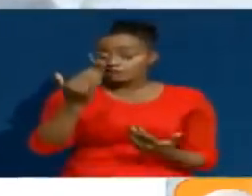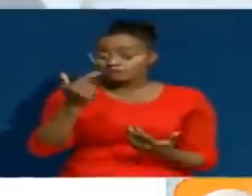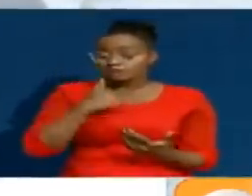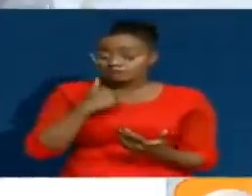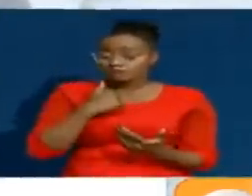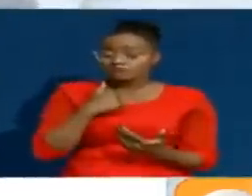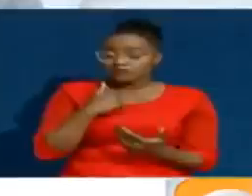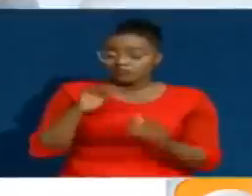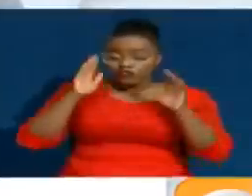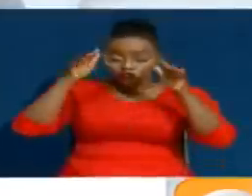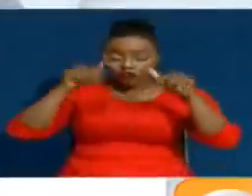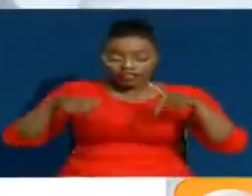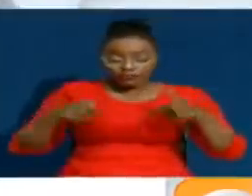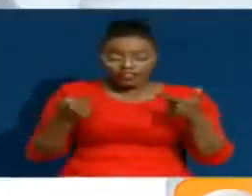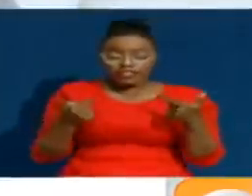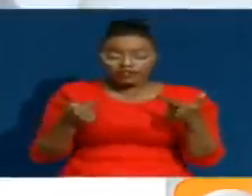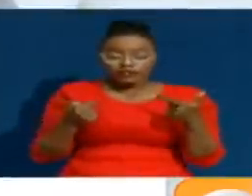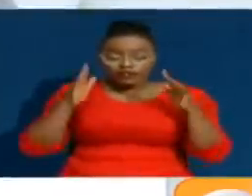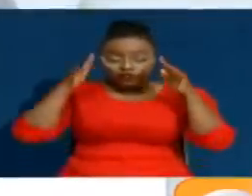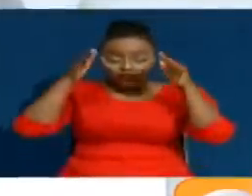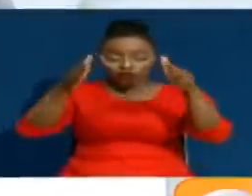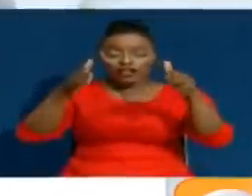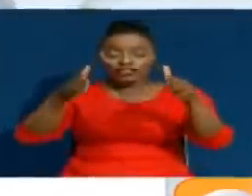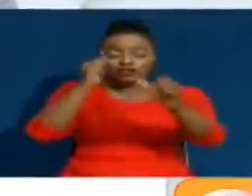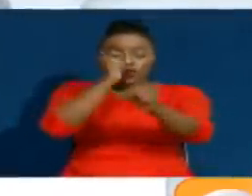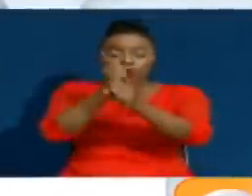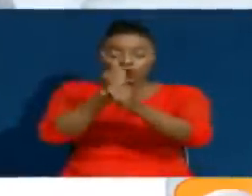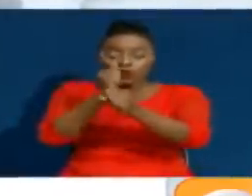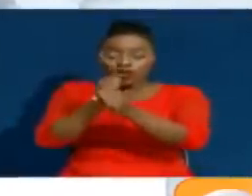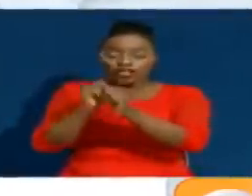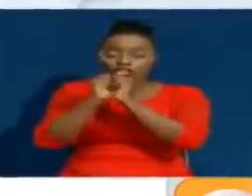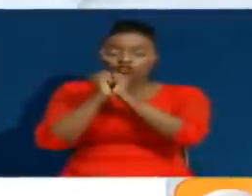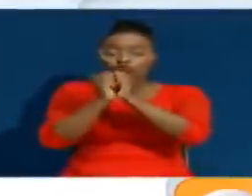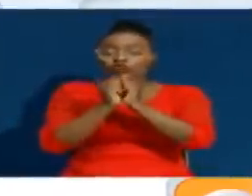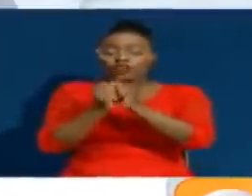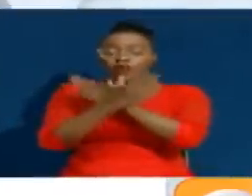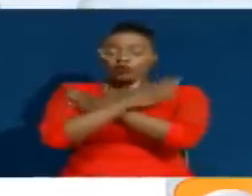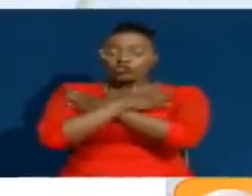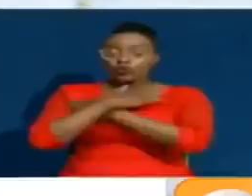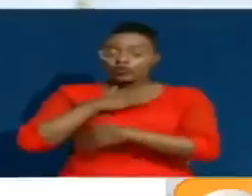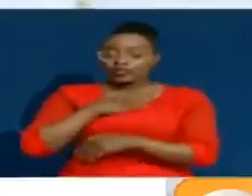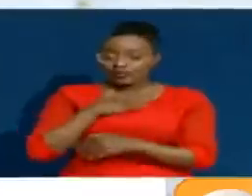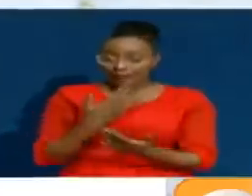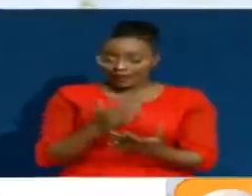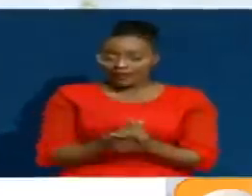Because I have been able to focus myself working in conjunction with my colleagues